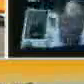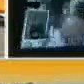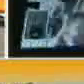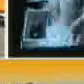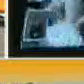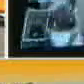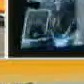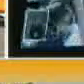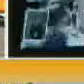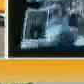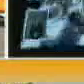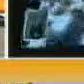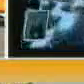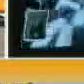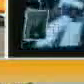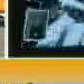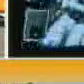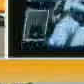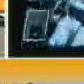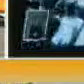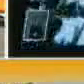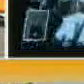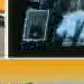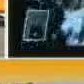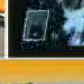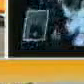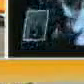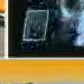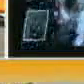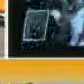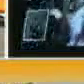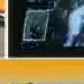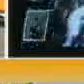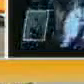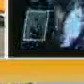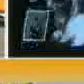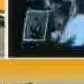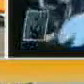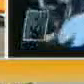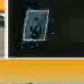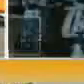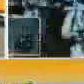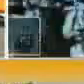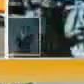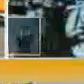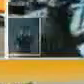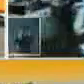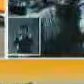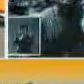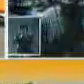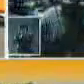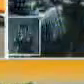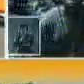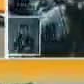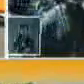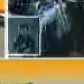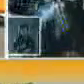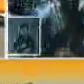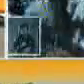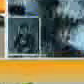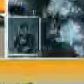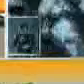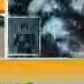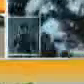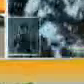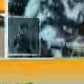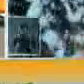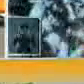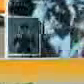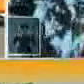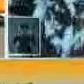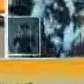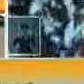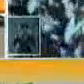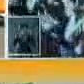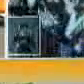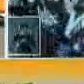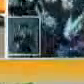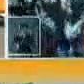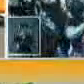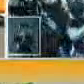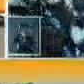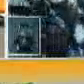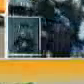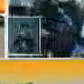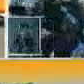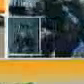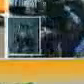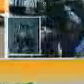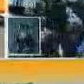2คนอีกคนนึงก็ถือธงเขาเดินมาแล้วเขาก็โวยวายแล้วสักอย่างแต่ผมจับใจความได้ว่าเขาโวยวายประมาณว่า